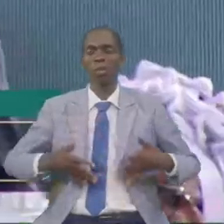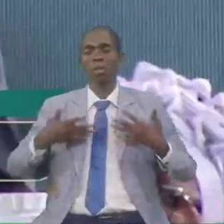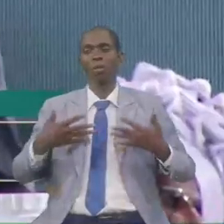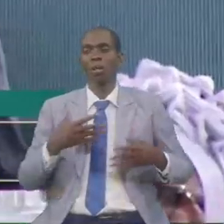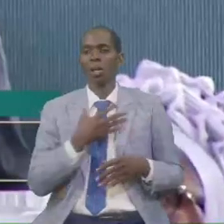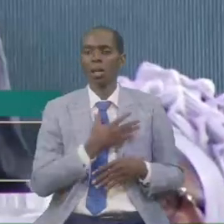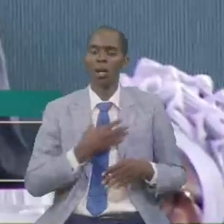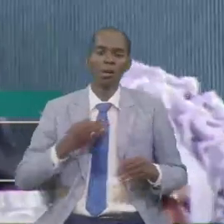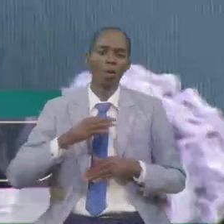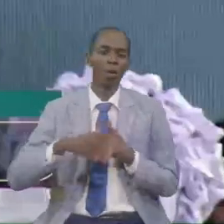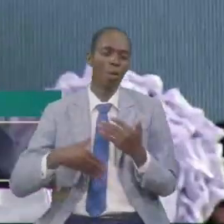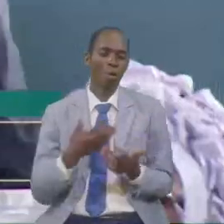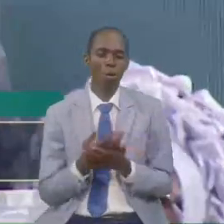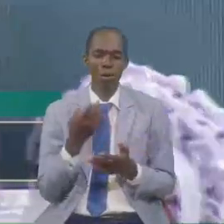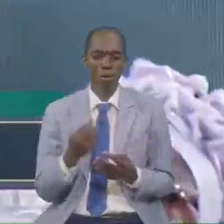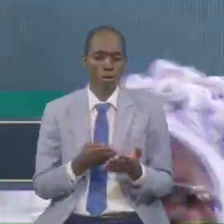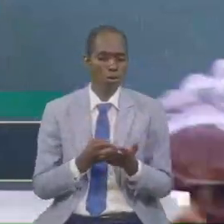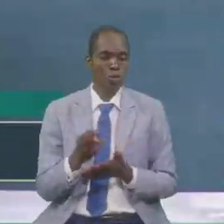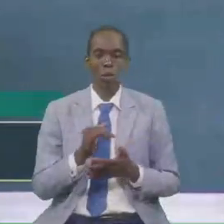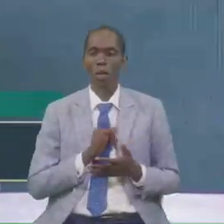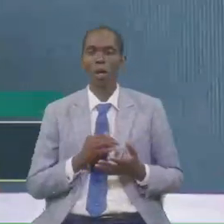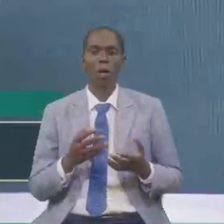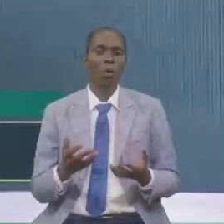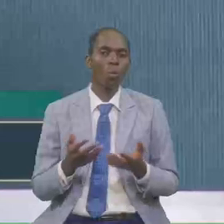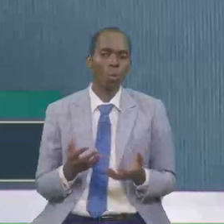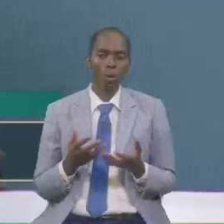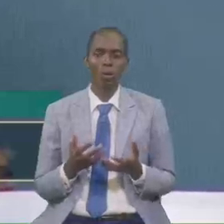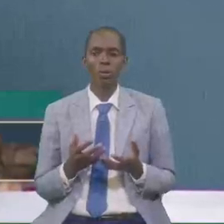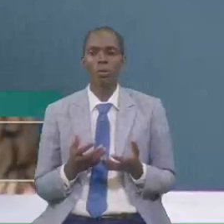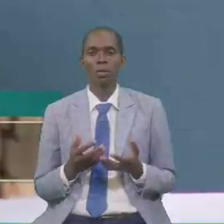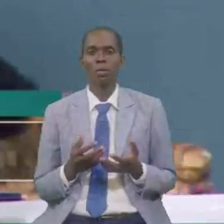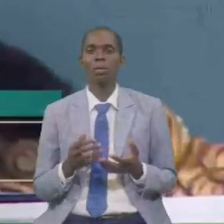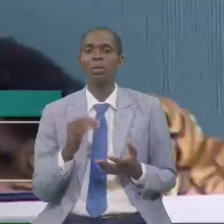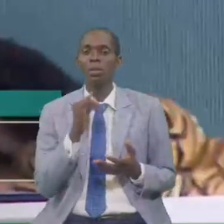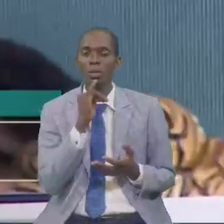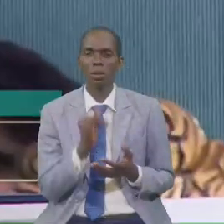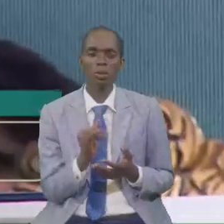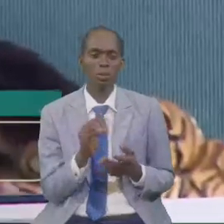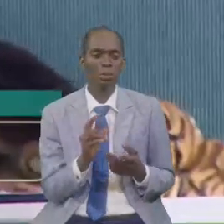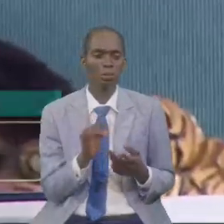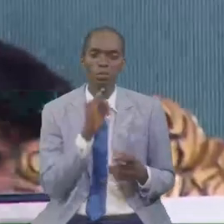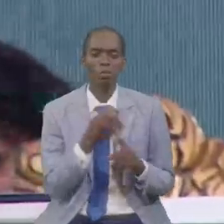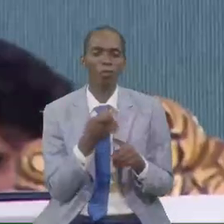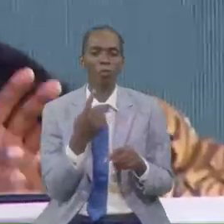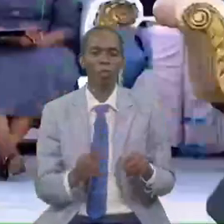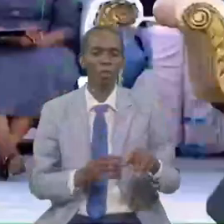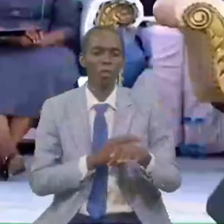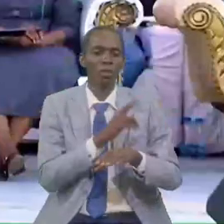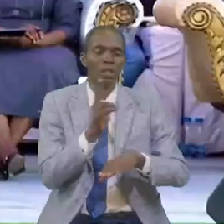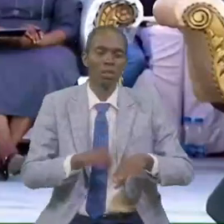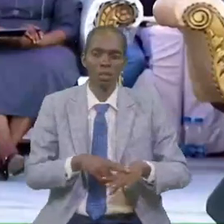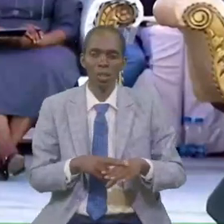et toute la vérité que je veux, C'est la vérité de l'histoire